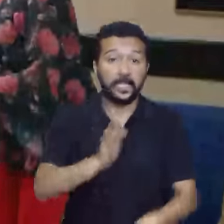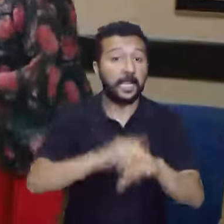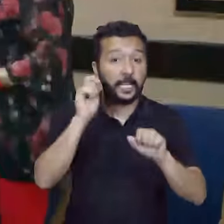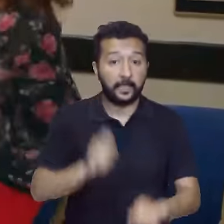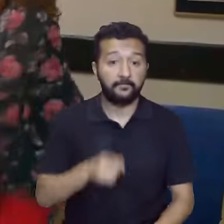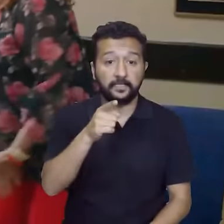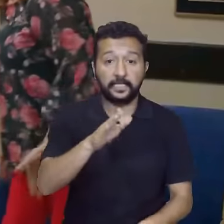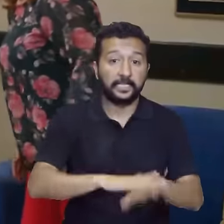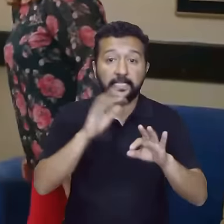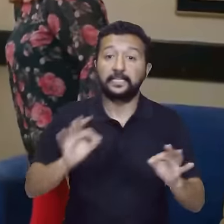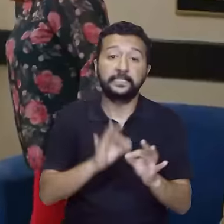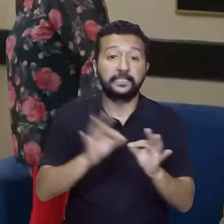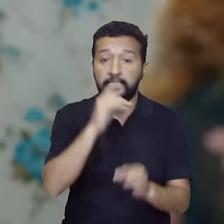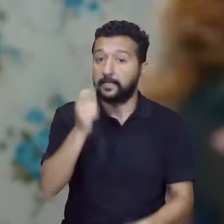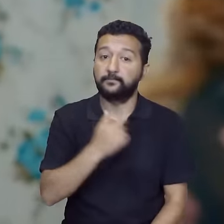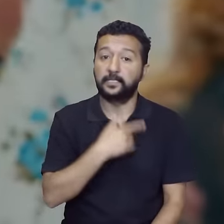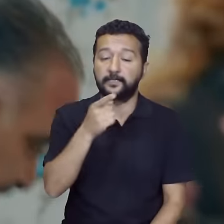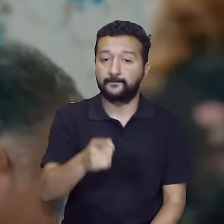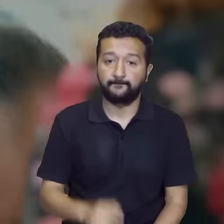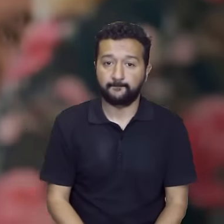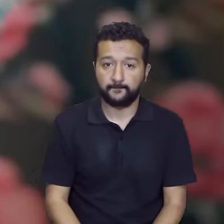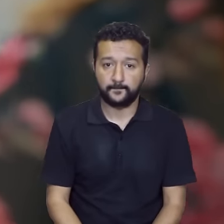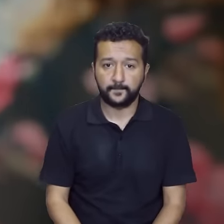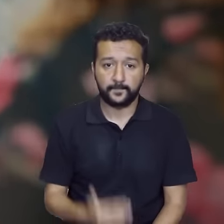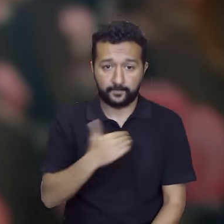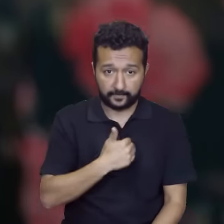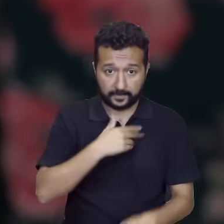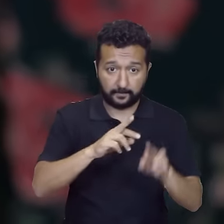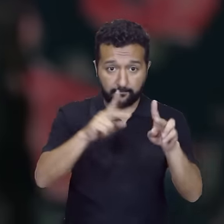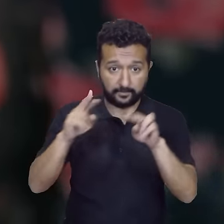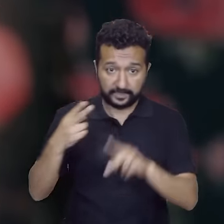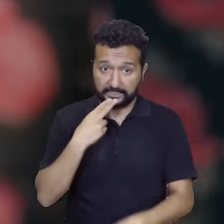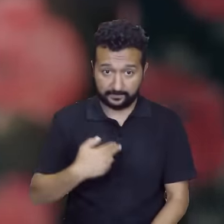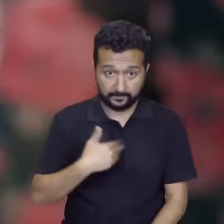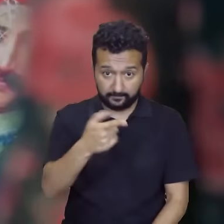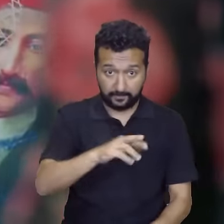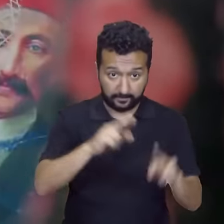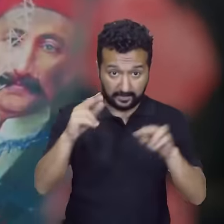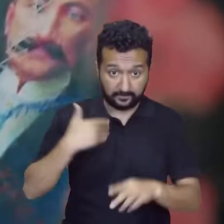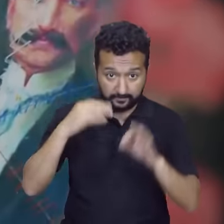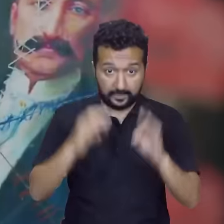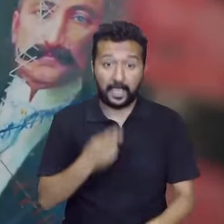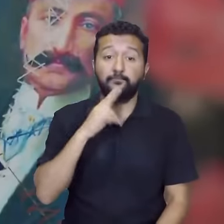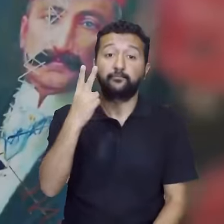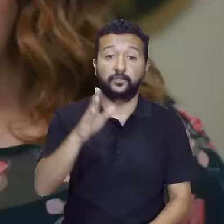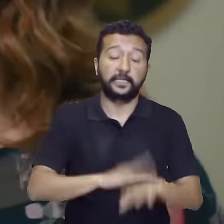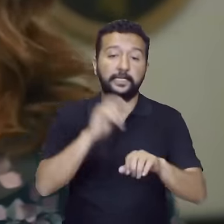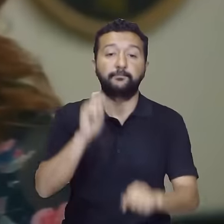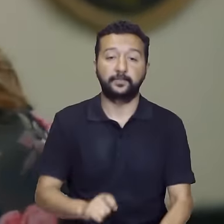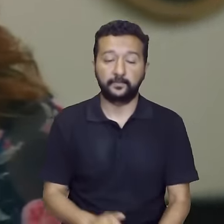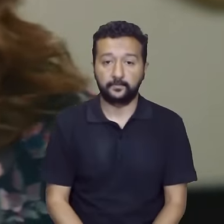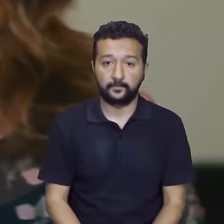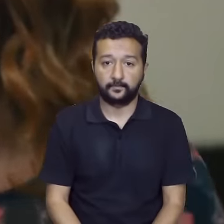ne yapsaydım, nasıl dikseydim yani? Koltuğa fırlattı. Ben mi parçaladım kızım? Ben mi parçaladım? Ablam parçaladı.